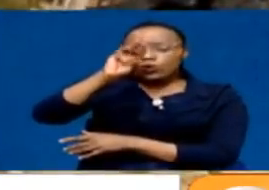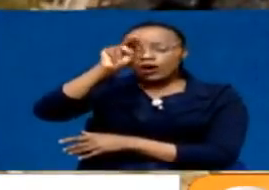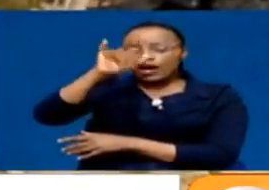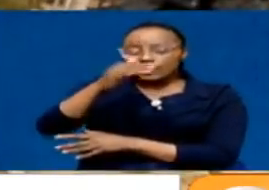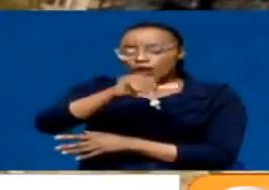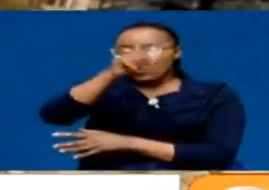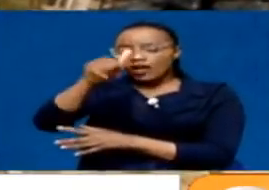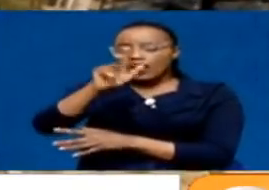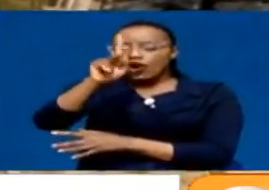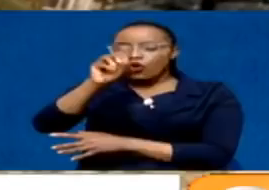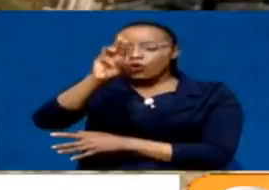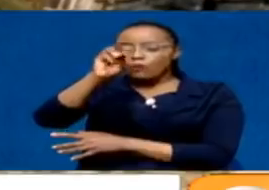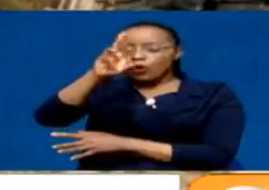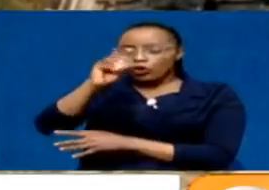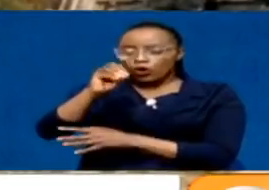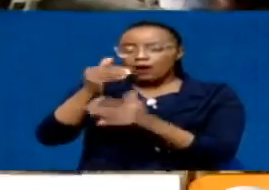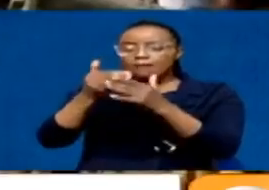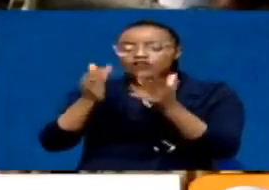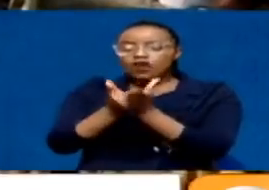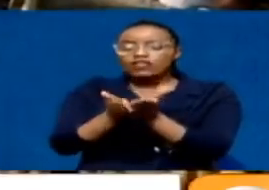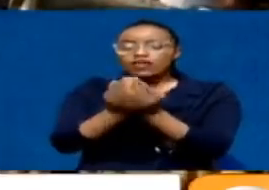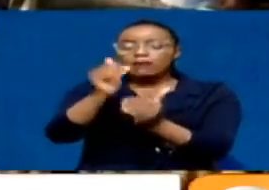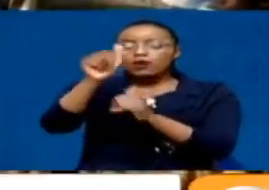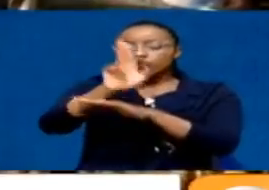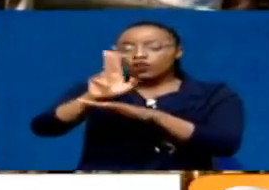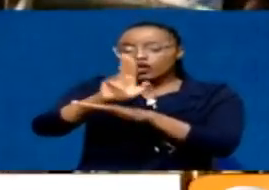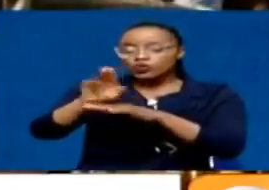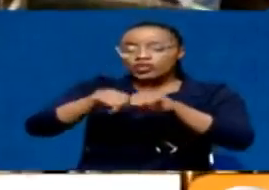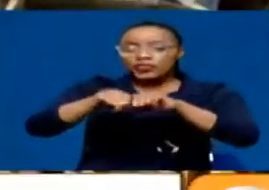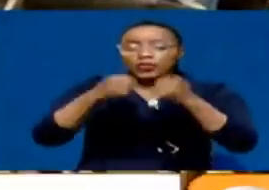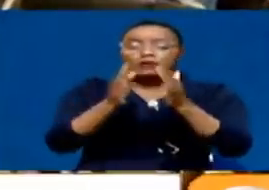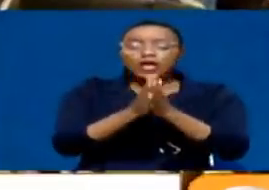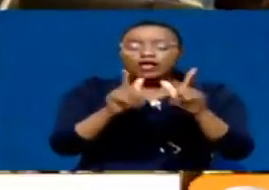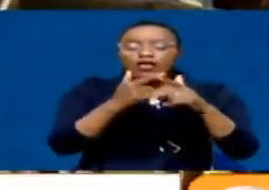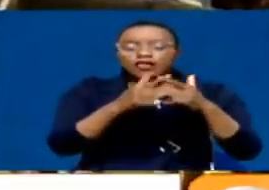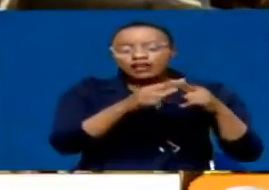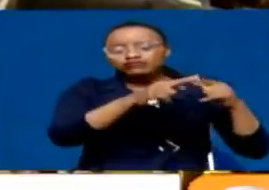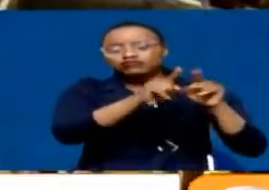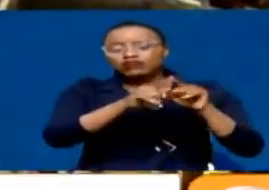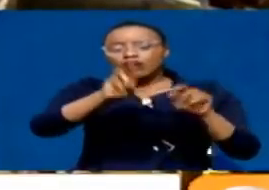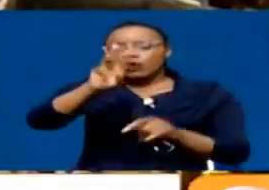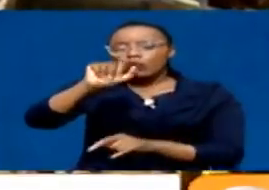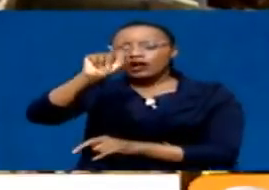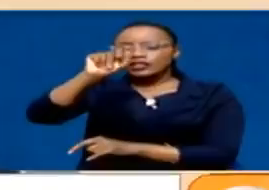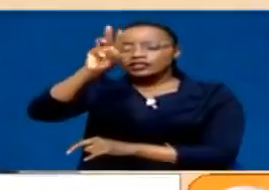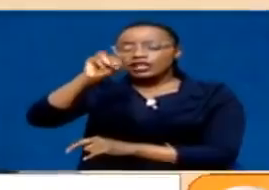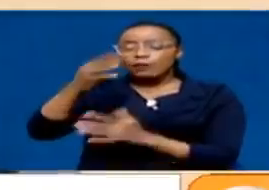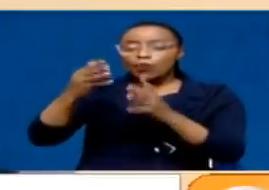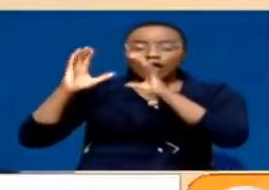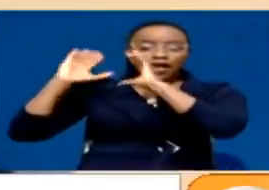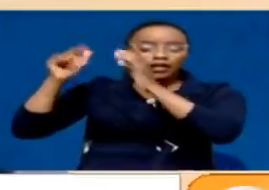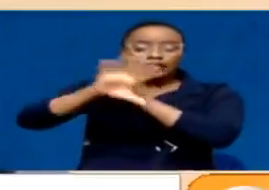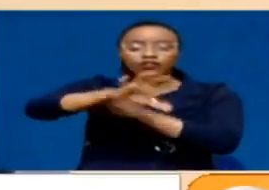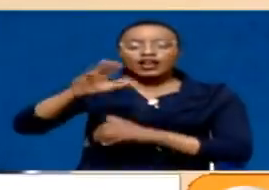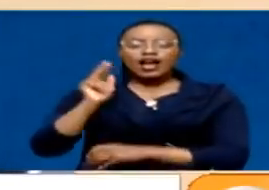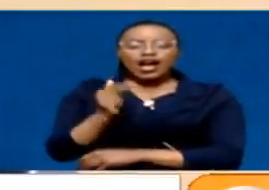katika visiwa vya Komoro kabla ya boti walimokuwa kuharibika na kuelea hadi Watamu, kaunti ya Kilifi. Kwa